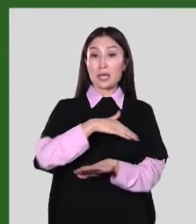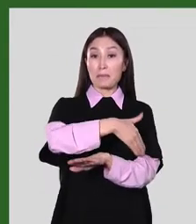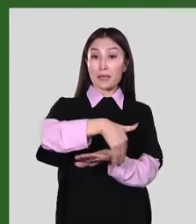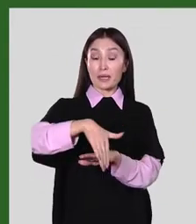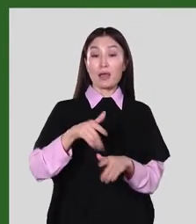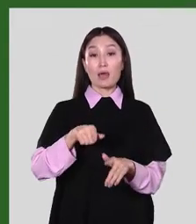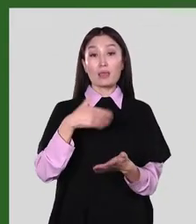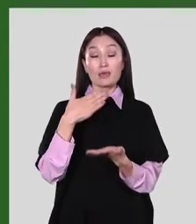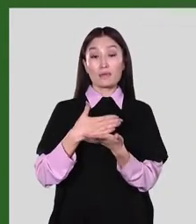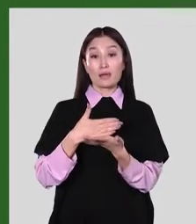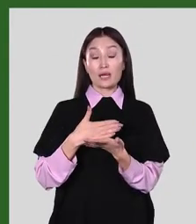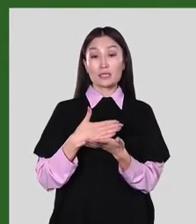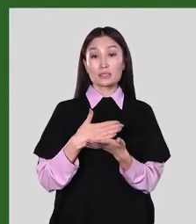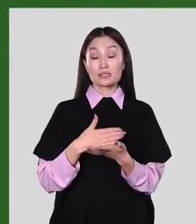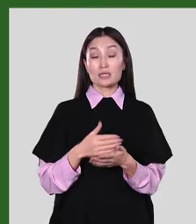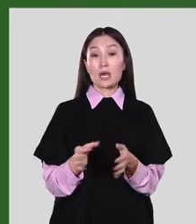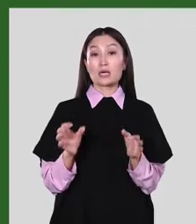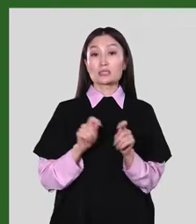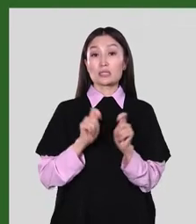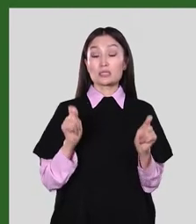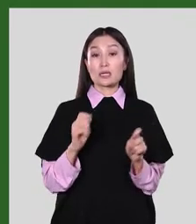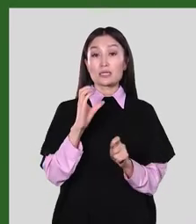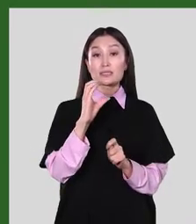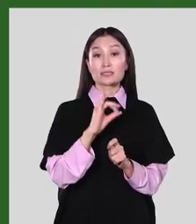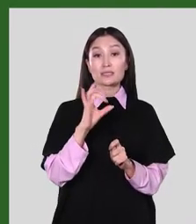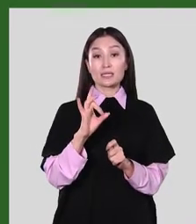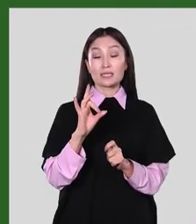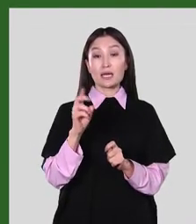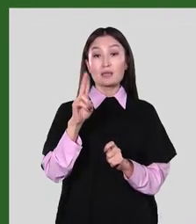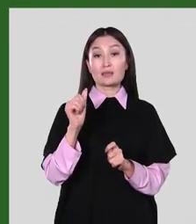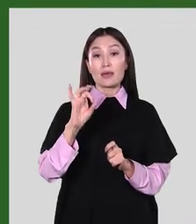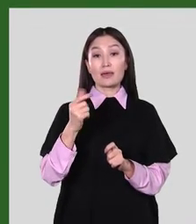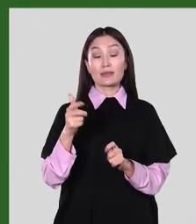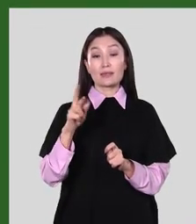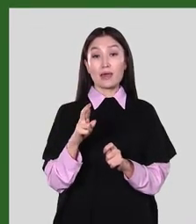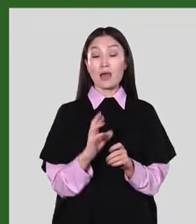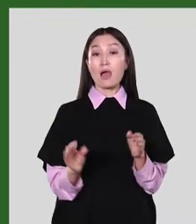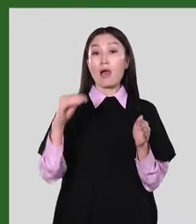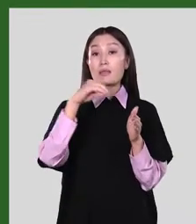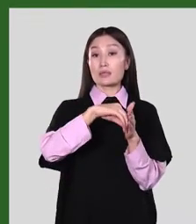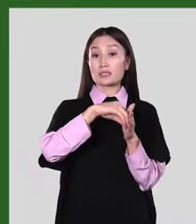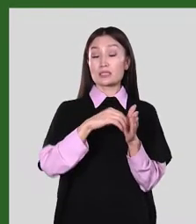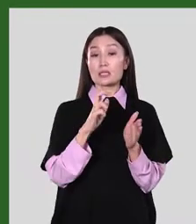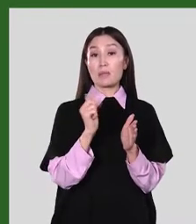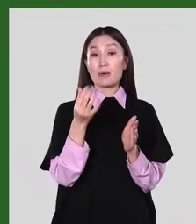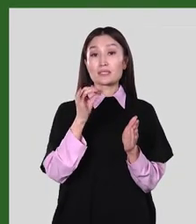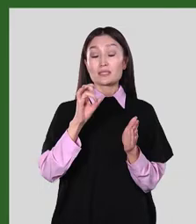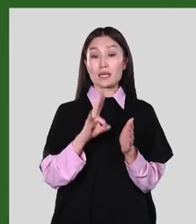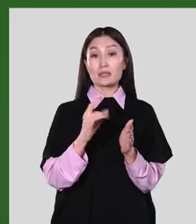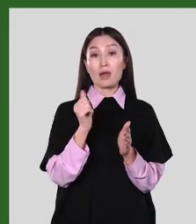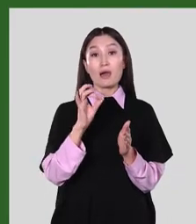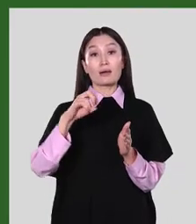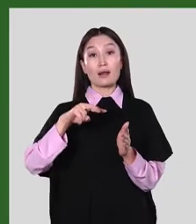является составляющей реки сырдарья относящиеся к бассейну аральского